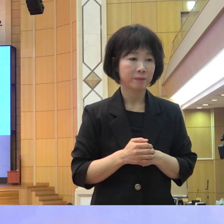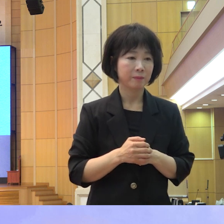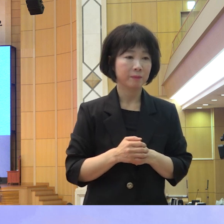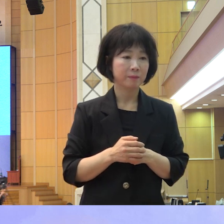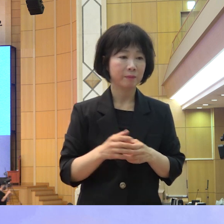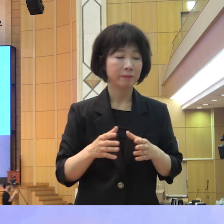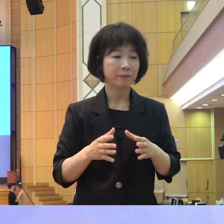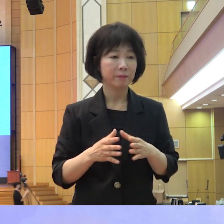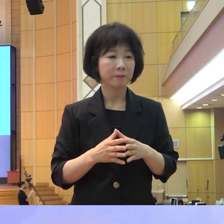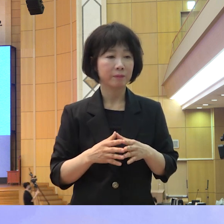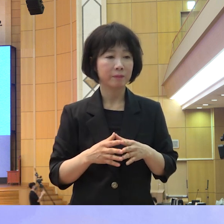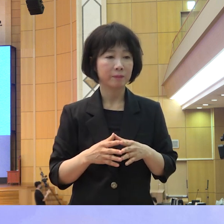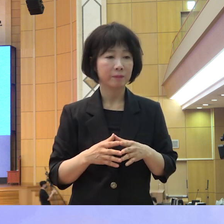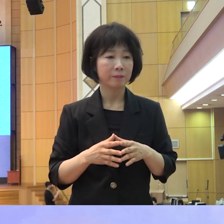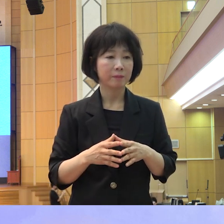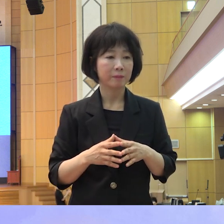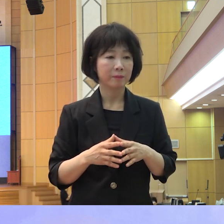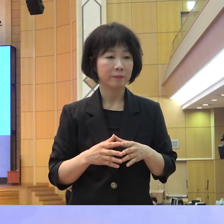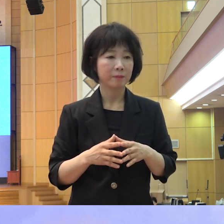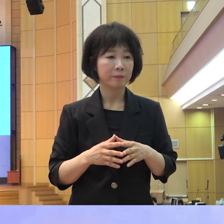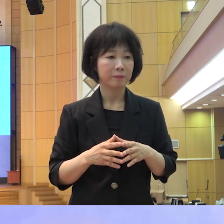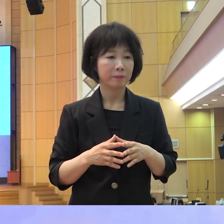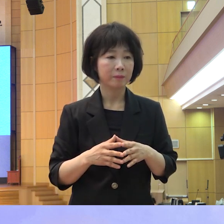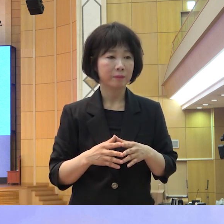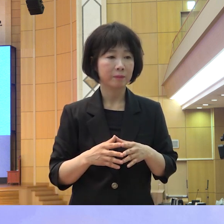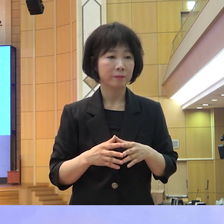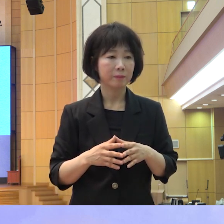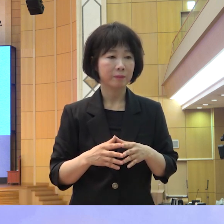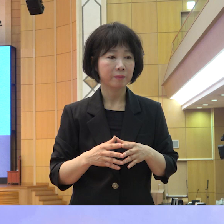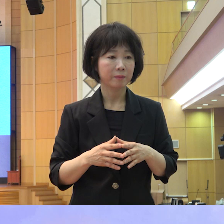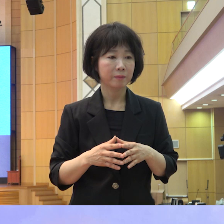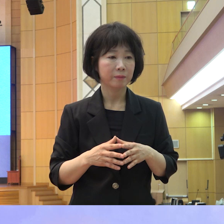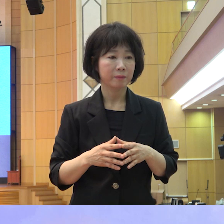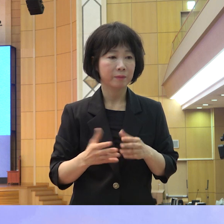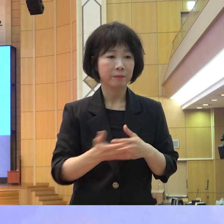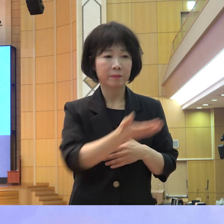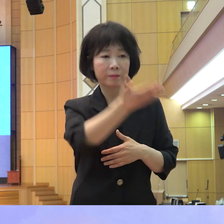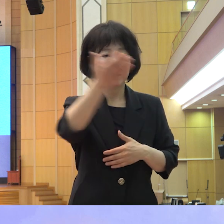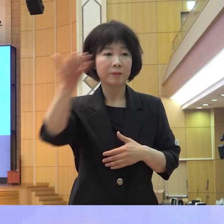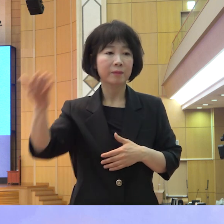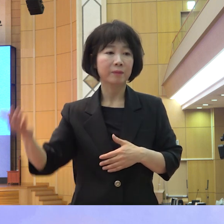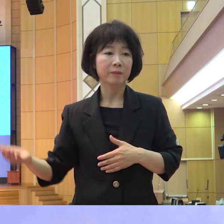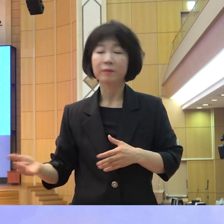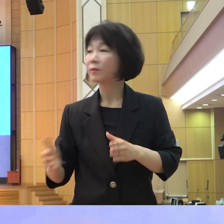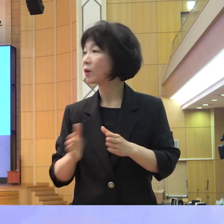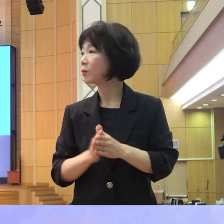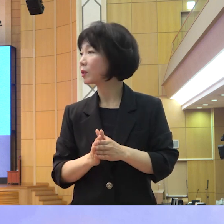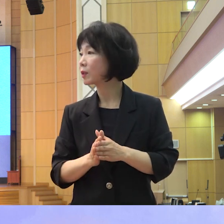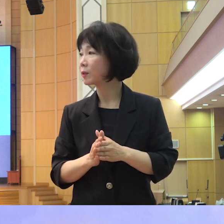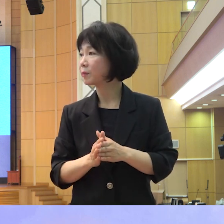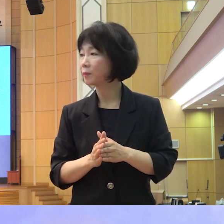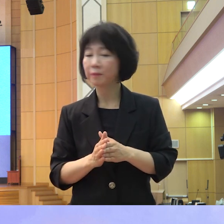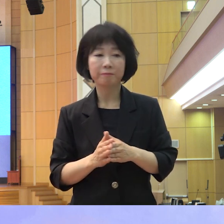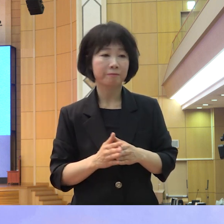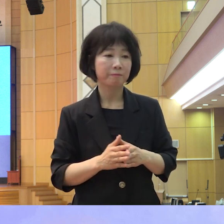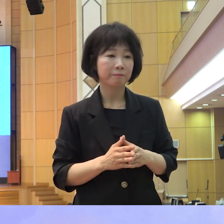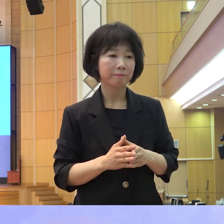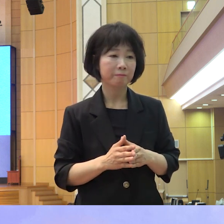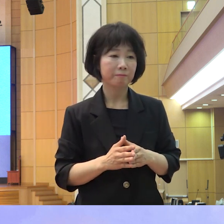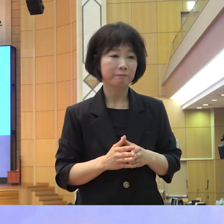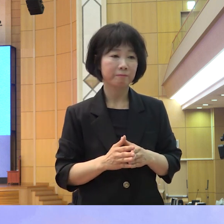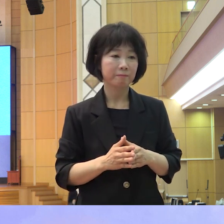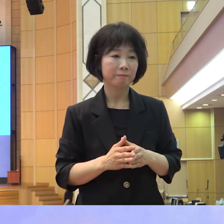이 중앙에 모이게 한 이유가 있어요. 우리 전 교회의 성도님들이 이렇게 감싸 안는 것처럼 하고 싶었어요.